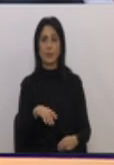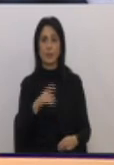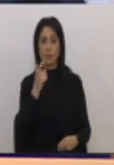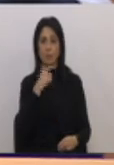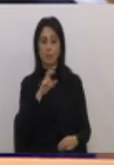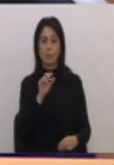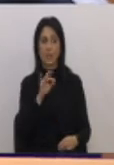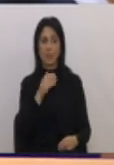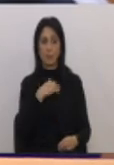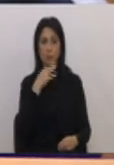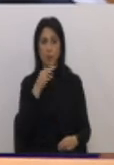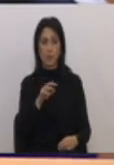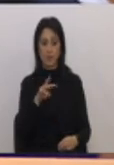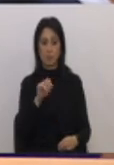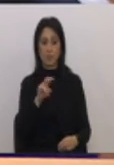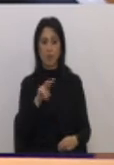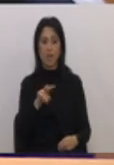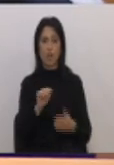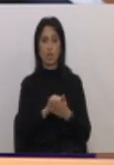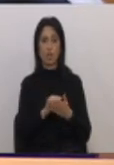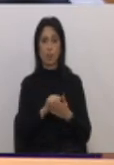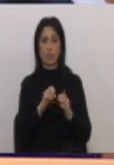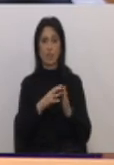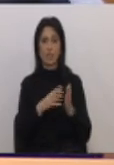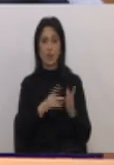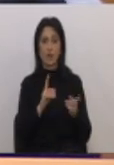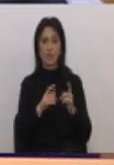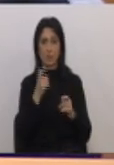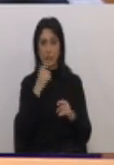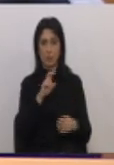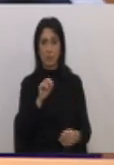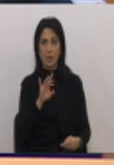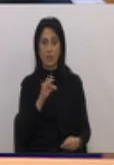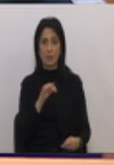se mi-a utra. Ai Charles Michelis documente axinat 19 aprilie. Baton Badri.